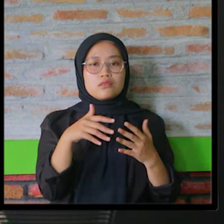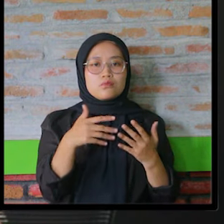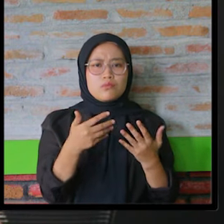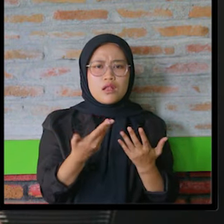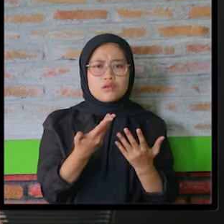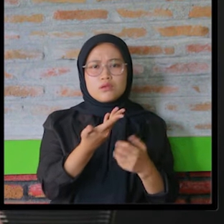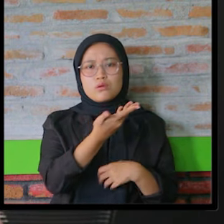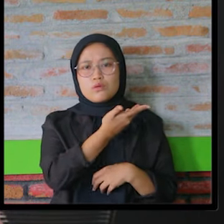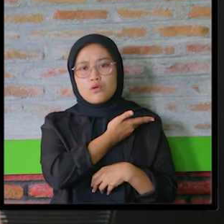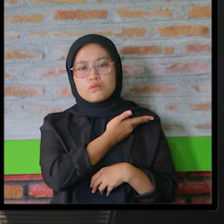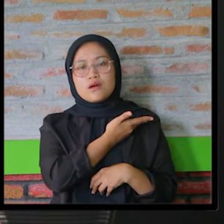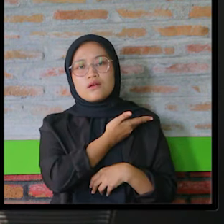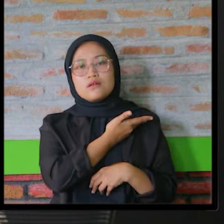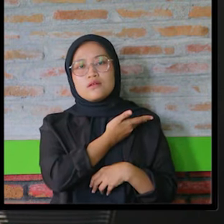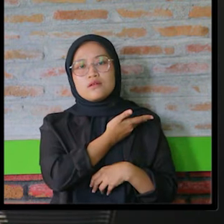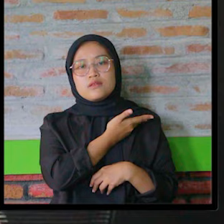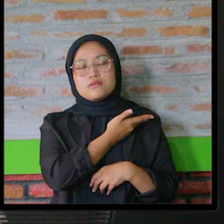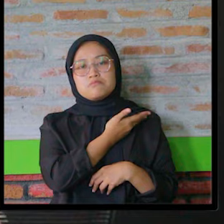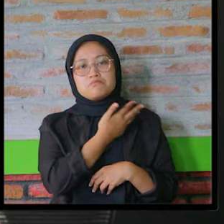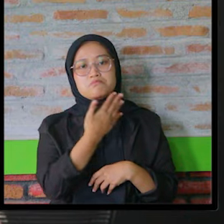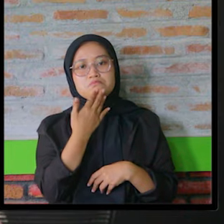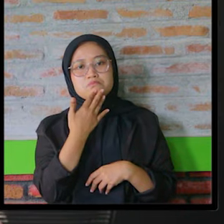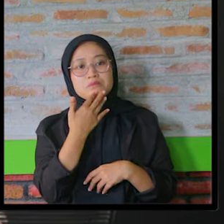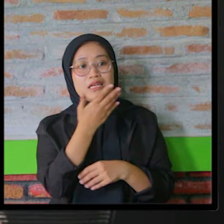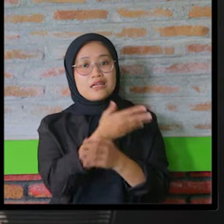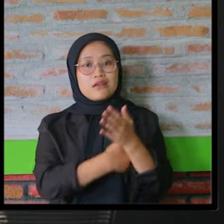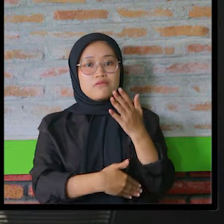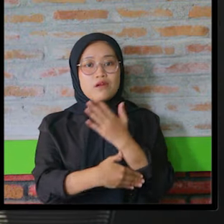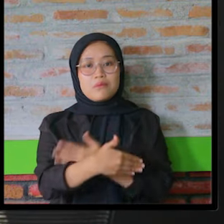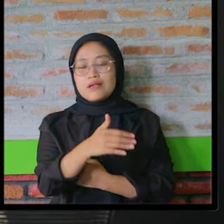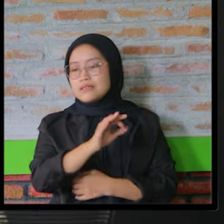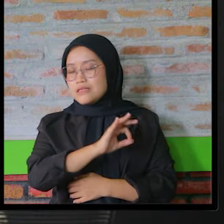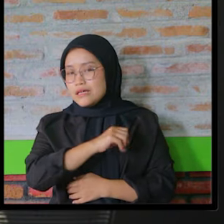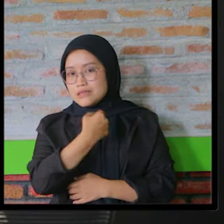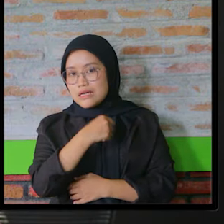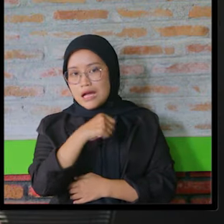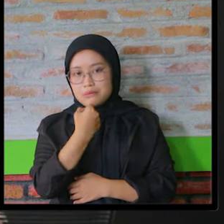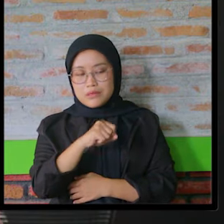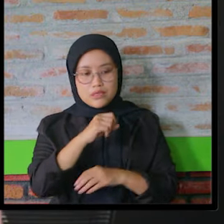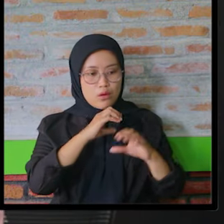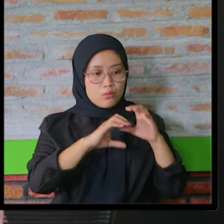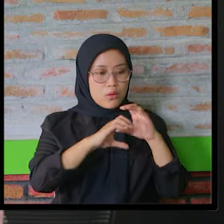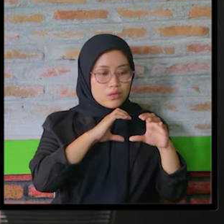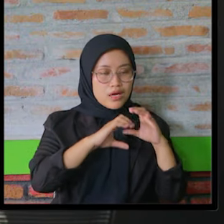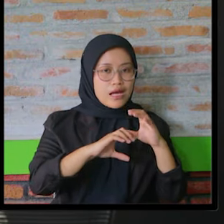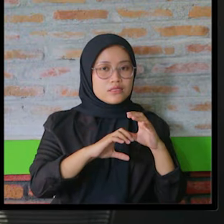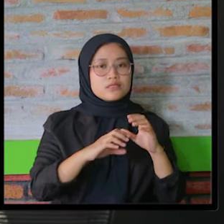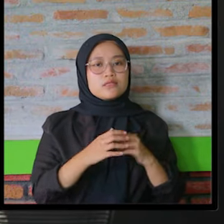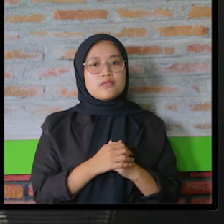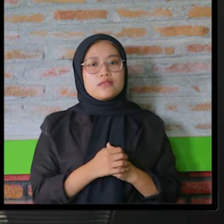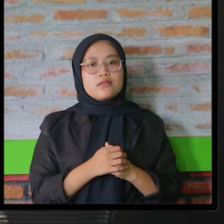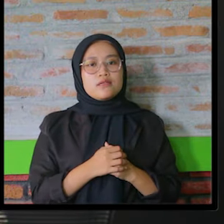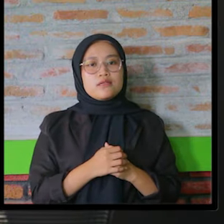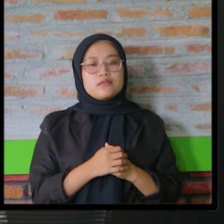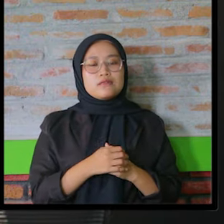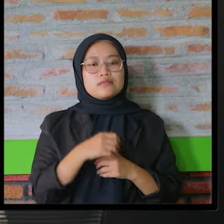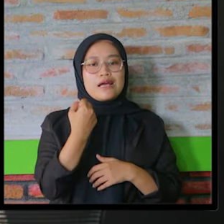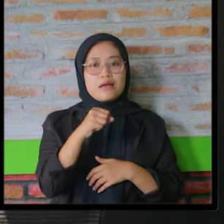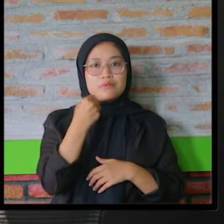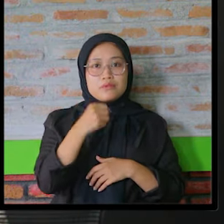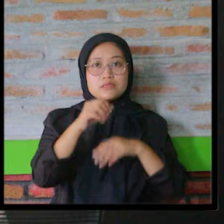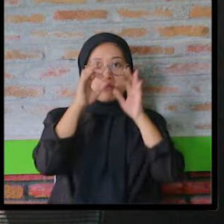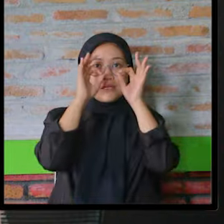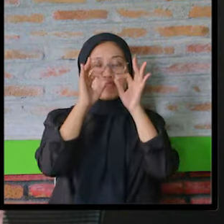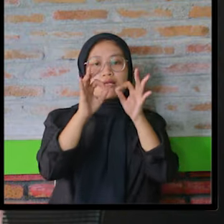apa yang diabel yang tidak dapat berkomunikasi ya tidak dapat bersaksi begitu